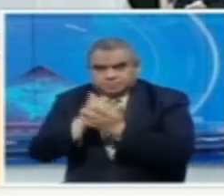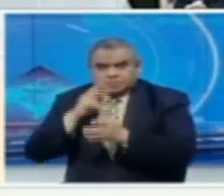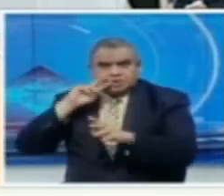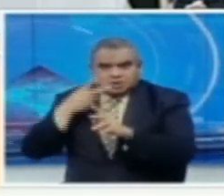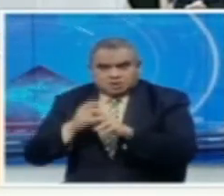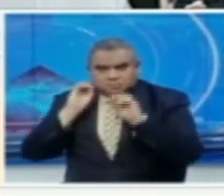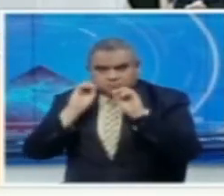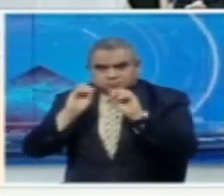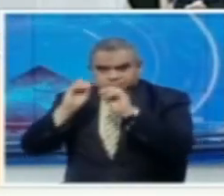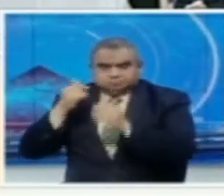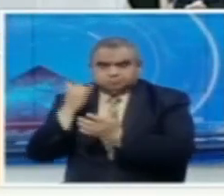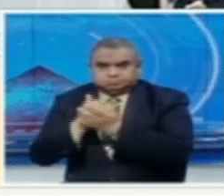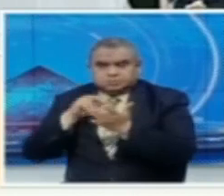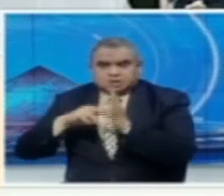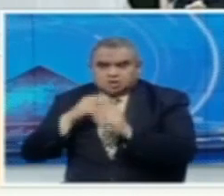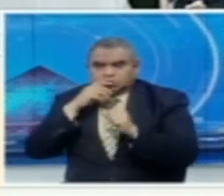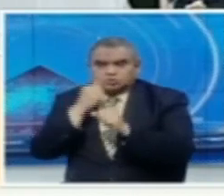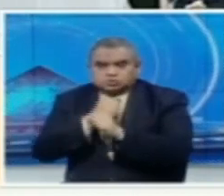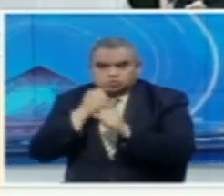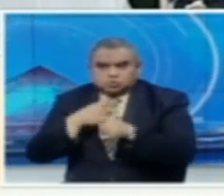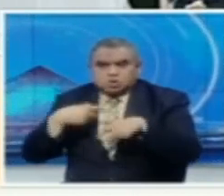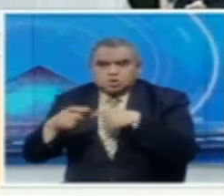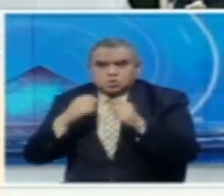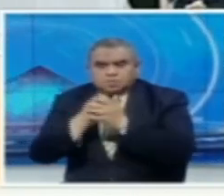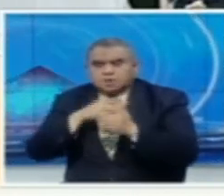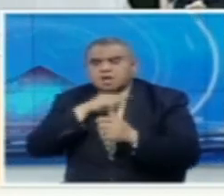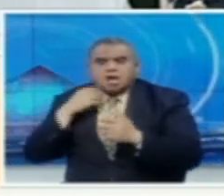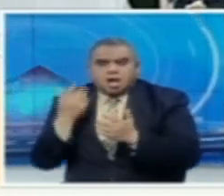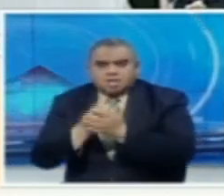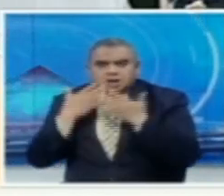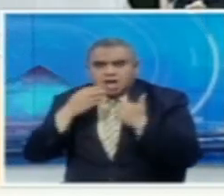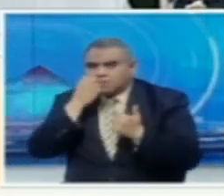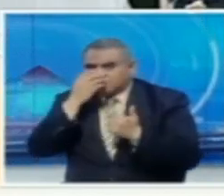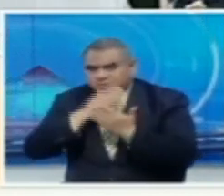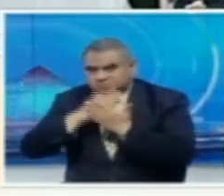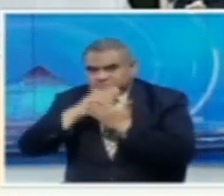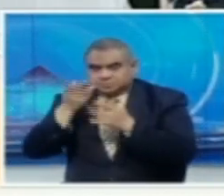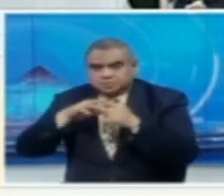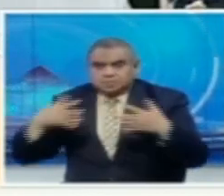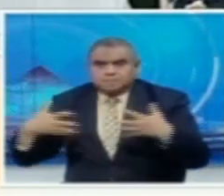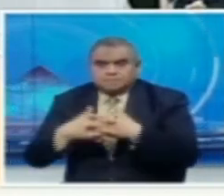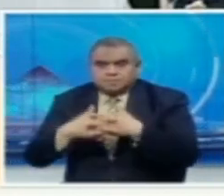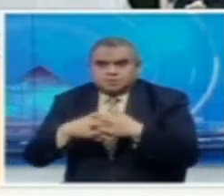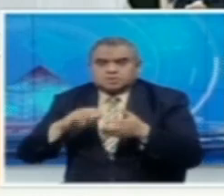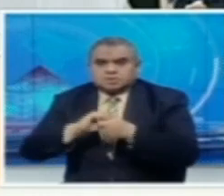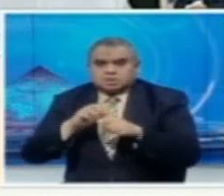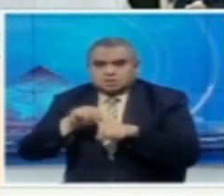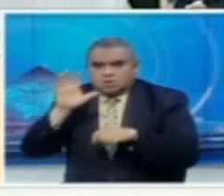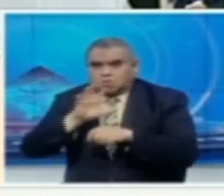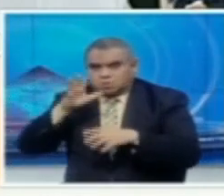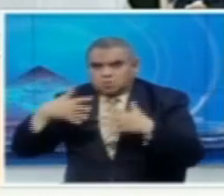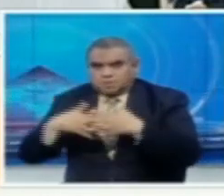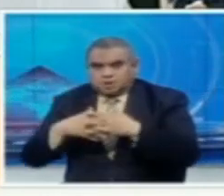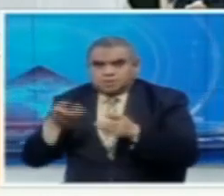السياق جهود توطين مشروعات الهيدروجين الأخضر والأمونيا الخضراء، وذلك بالتعاون مع الشراكة الأجنبية